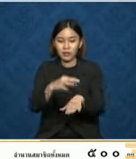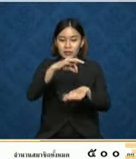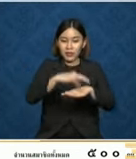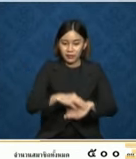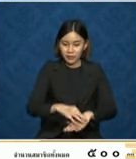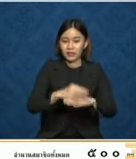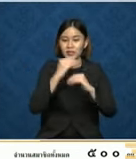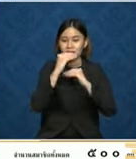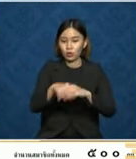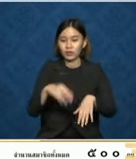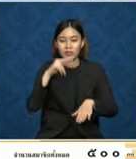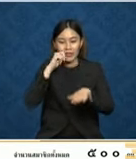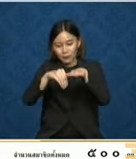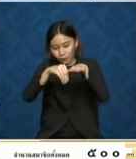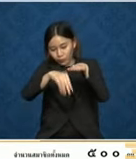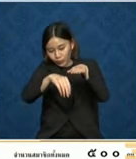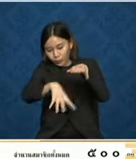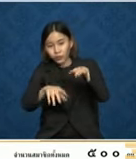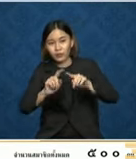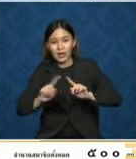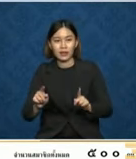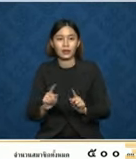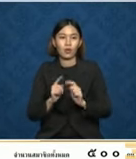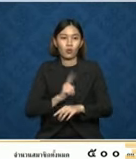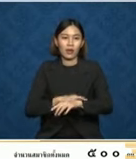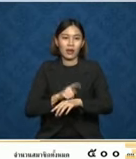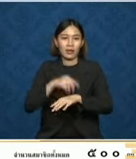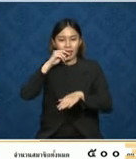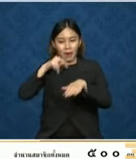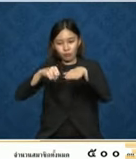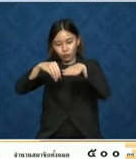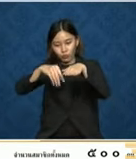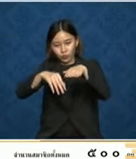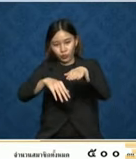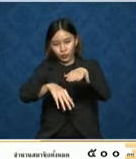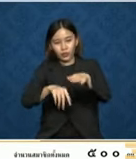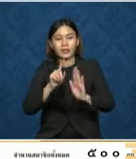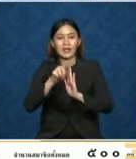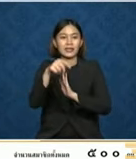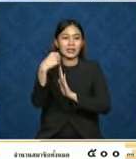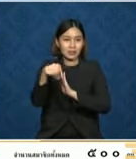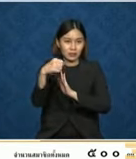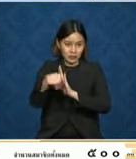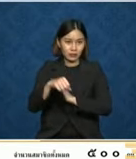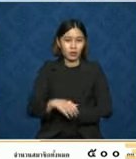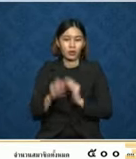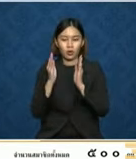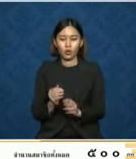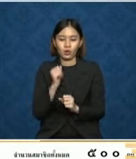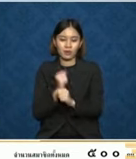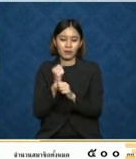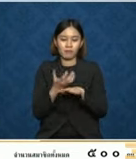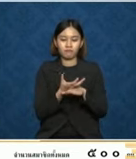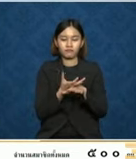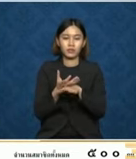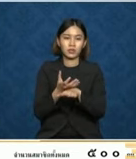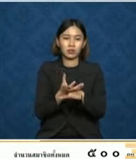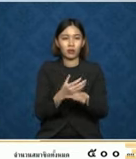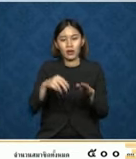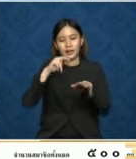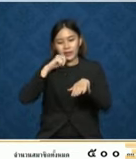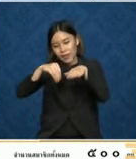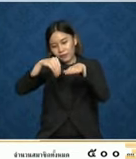น้ำครับแต่ว่าระยะเวลาในการปล่อยถ่ายน้ำนั้นใช้เวลาเป็น10นาทีพนักงานขนขยะเหล่านี้จึงปล่อยน้ำขย